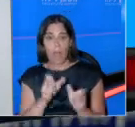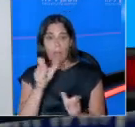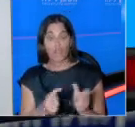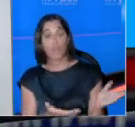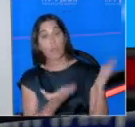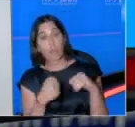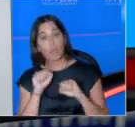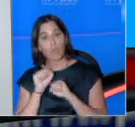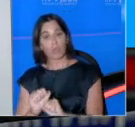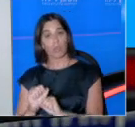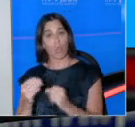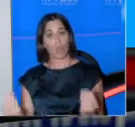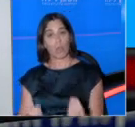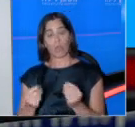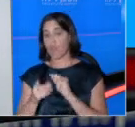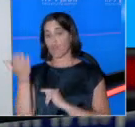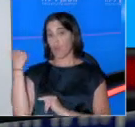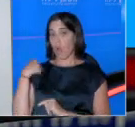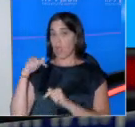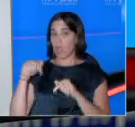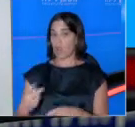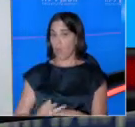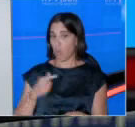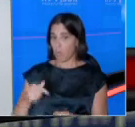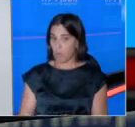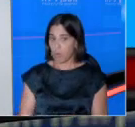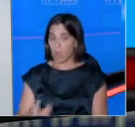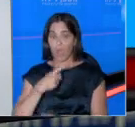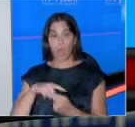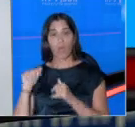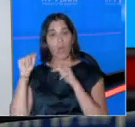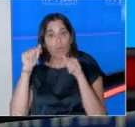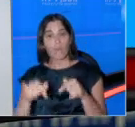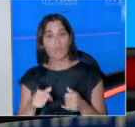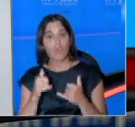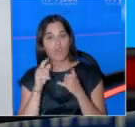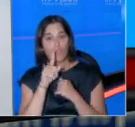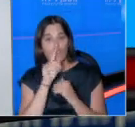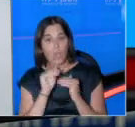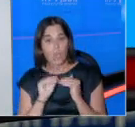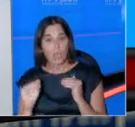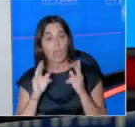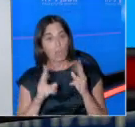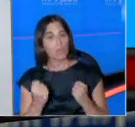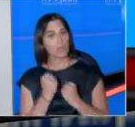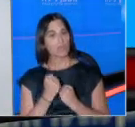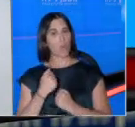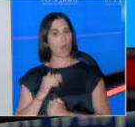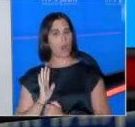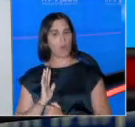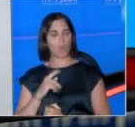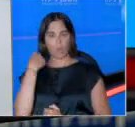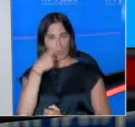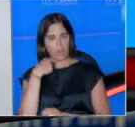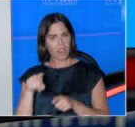בואו תתמכו בדבר שלא היה נהוג פה. אנחנו נביא שקט למדינה הזאת. אתם יכולים לסמוך עלינו. הוא גם נראה